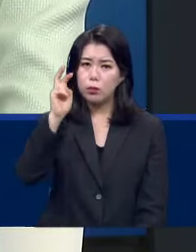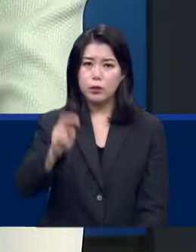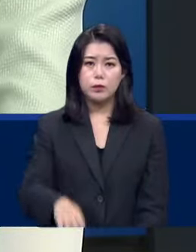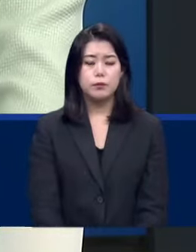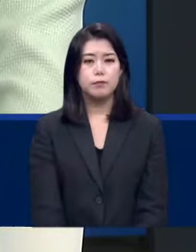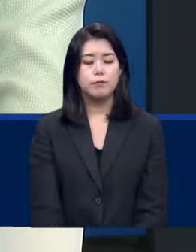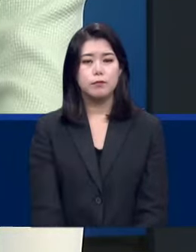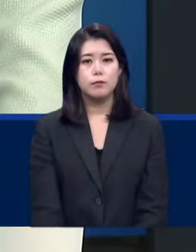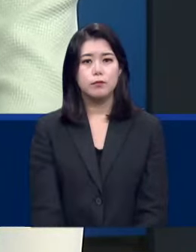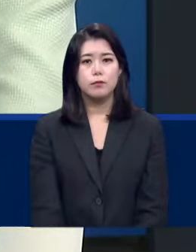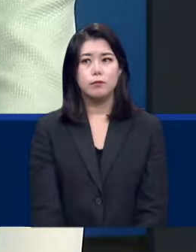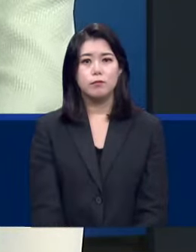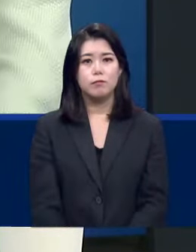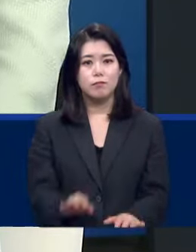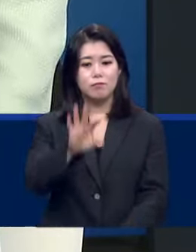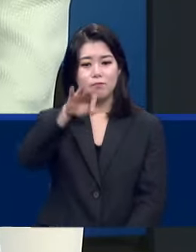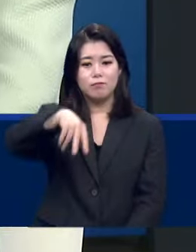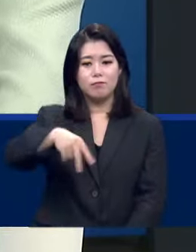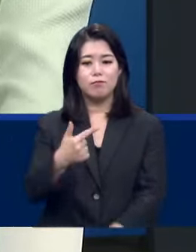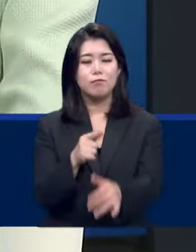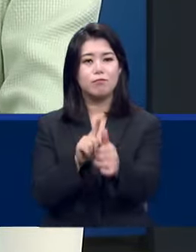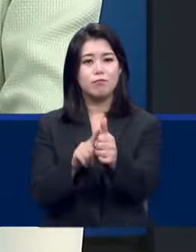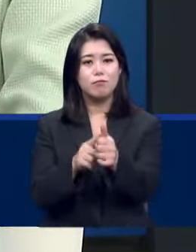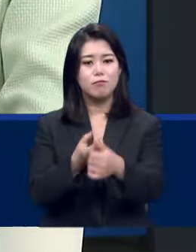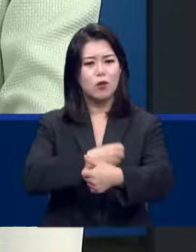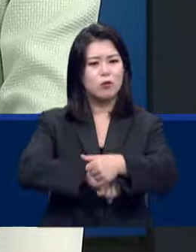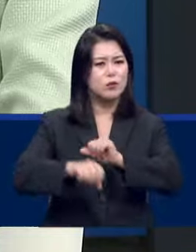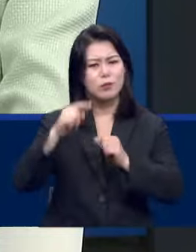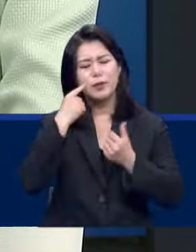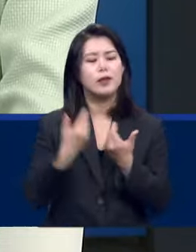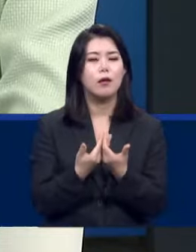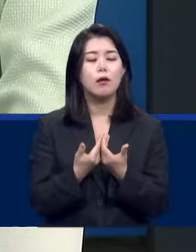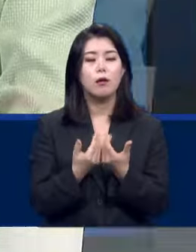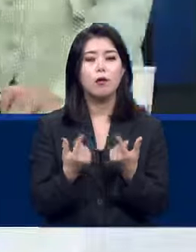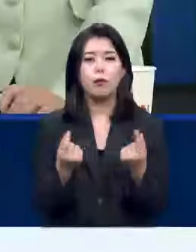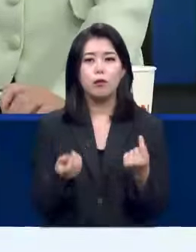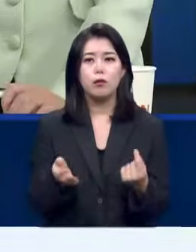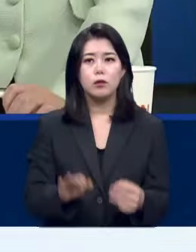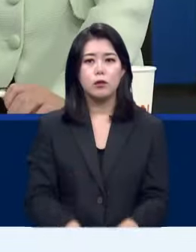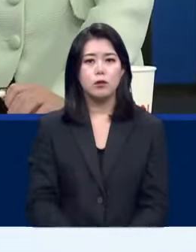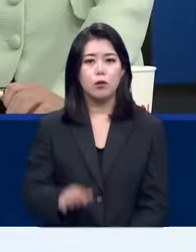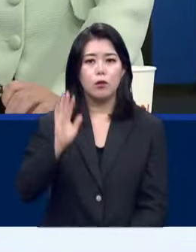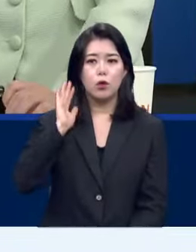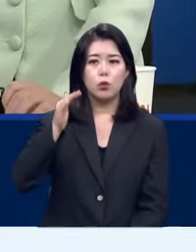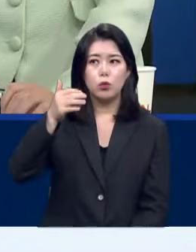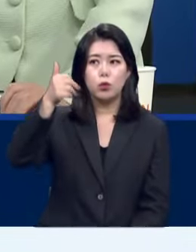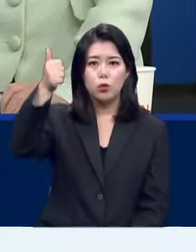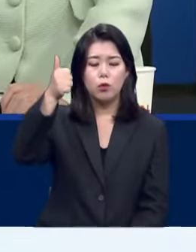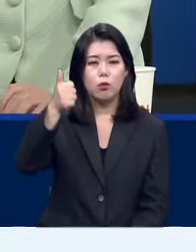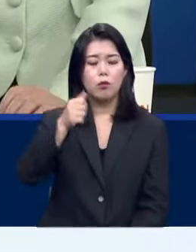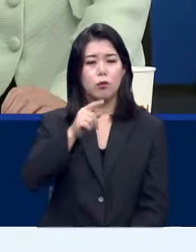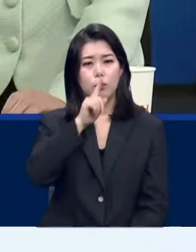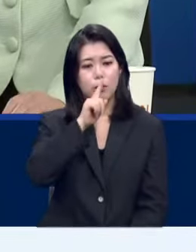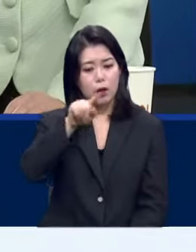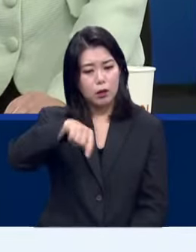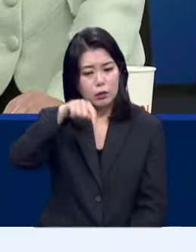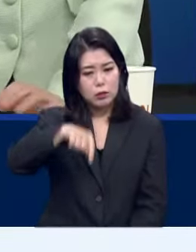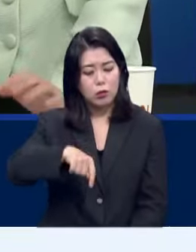들거든요 글쎄요 뭐 윤성현 의원은 지금 적극적으로 부인을 하고는 있지만 사실 대통령의 육성에서